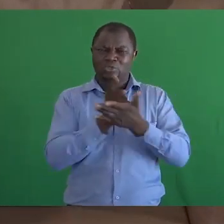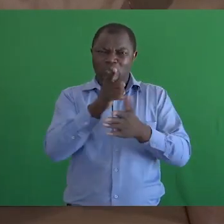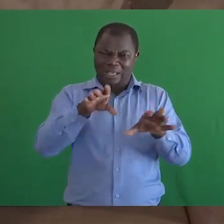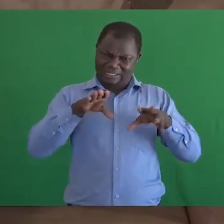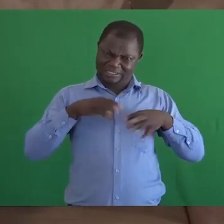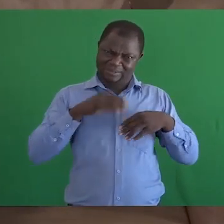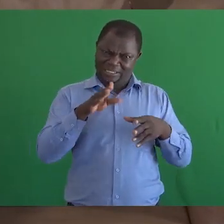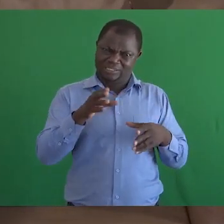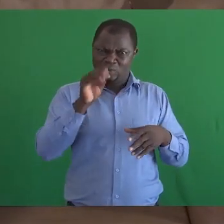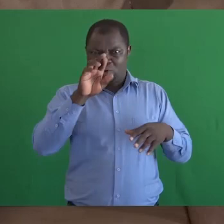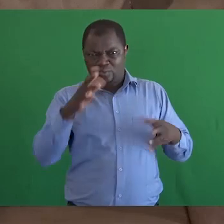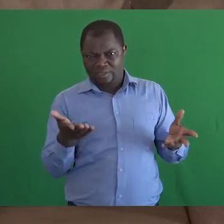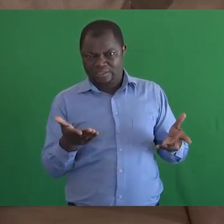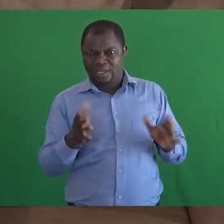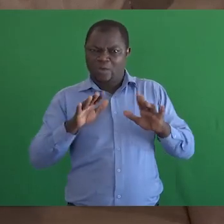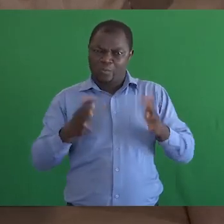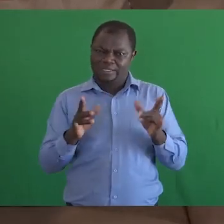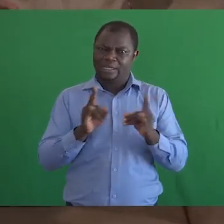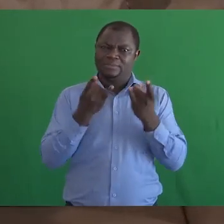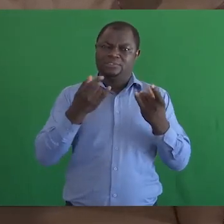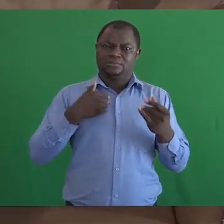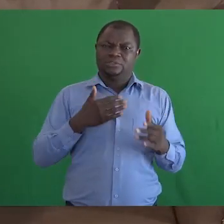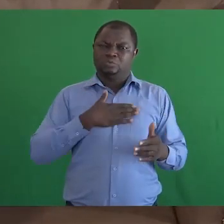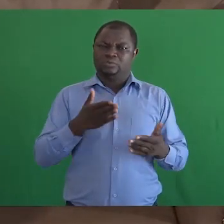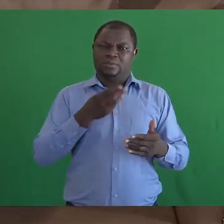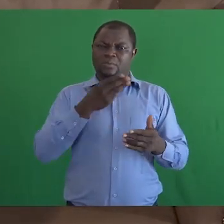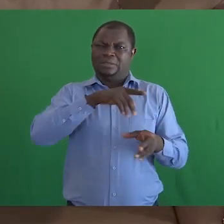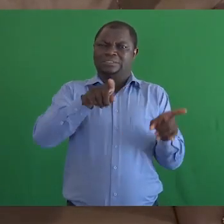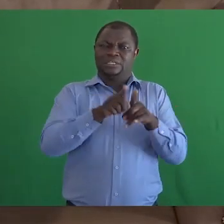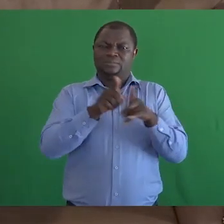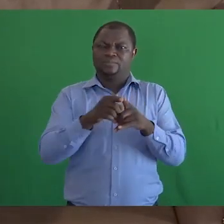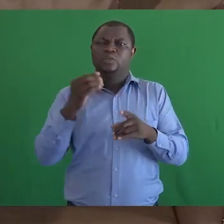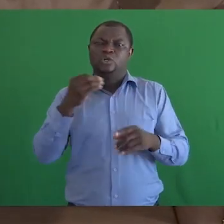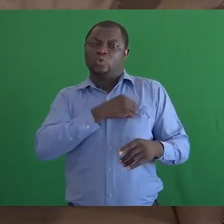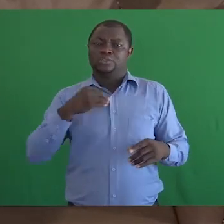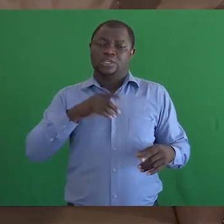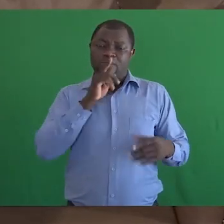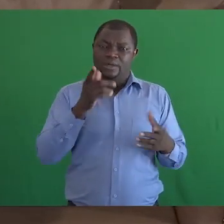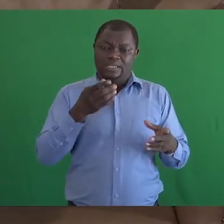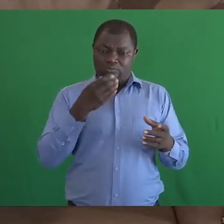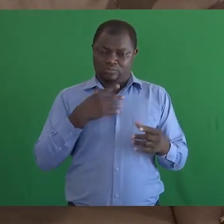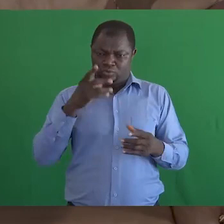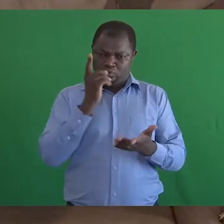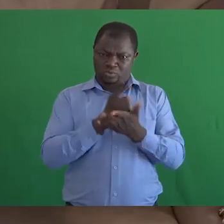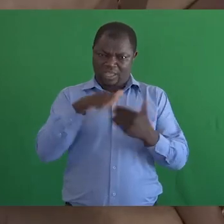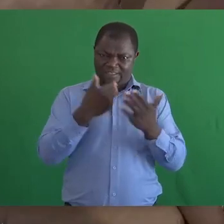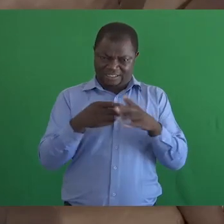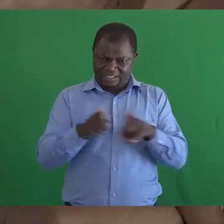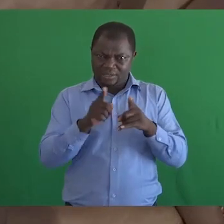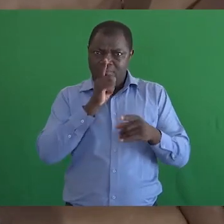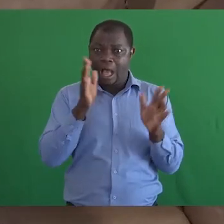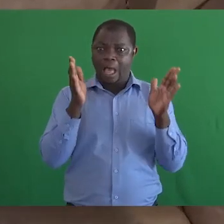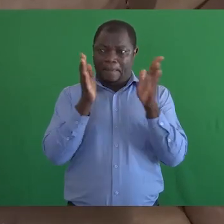here zvinodini nokuti isa hatidi kuti vanhu sezvataurwa nachiremba kuti titore zvinhu izvi sezvinhu